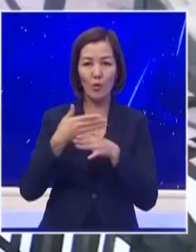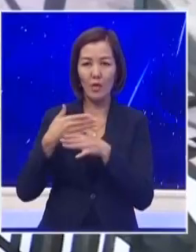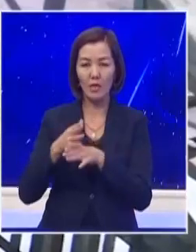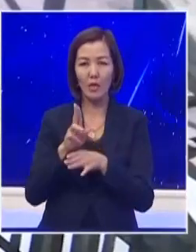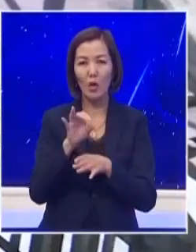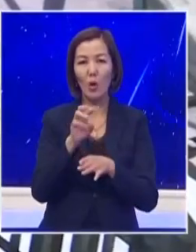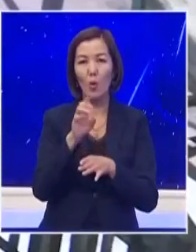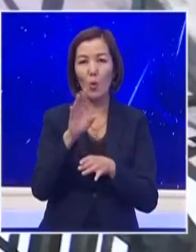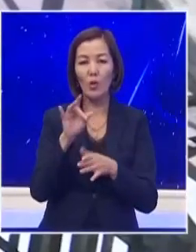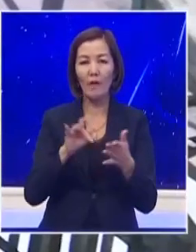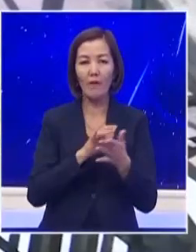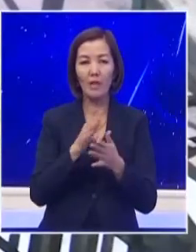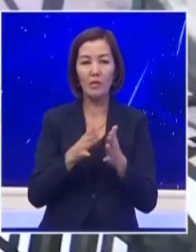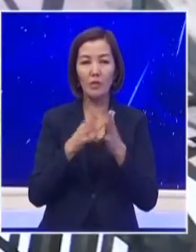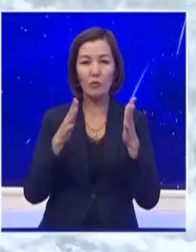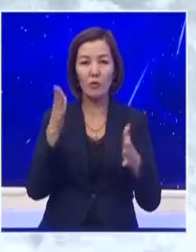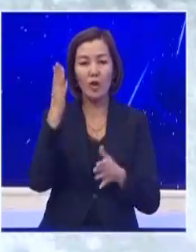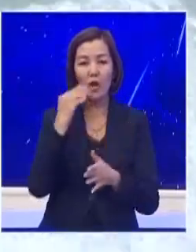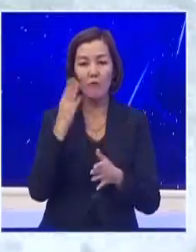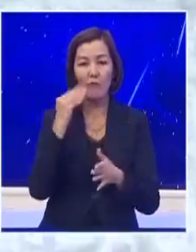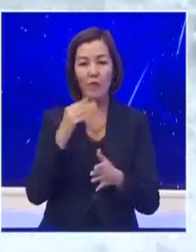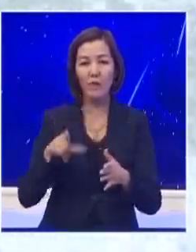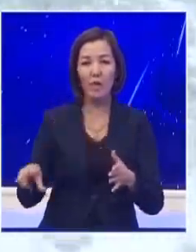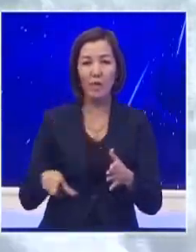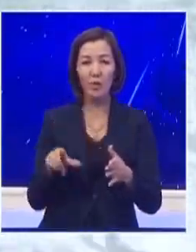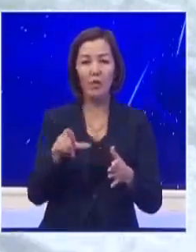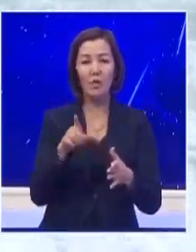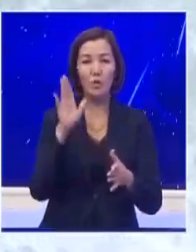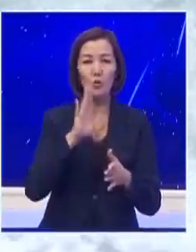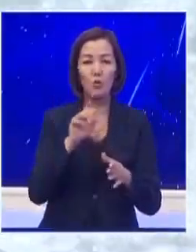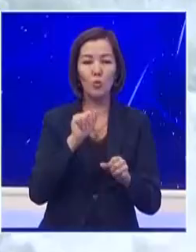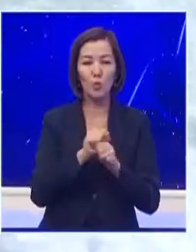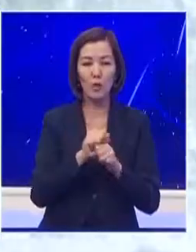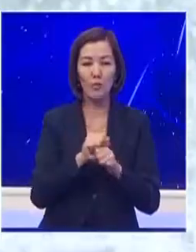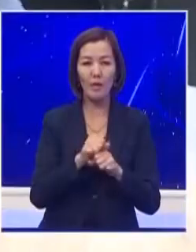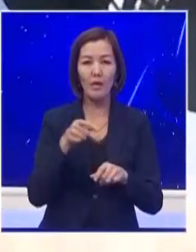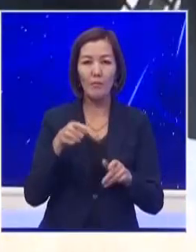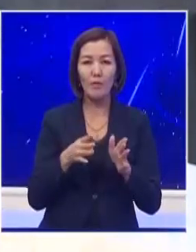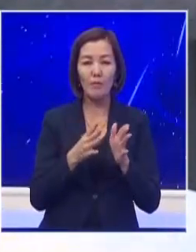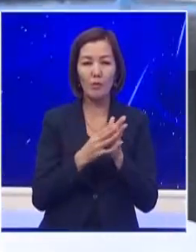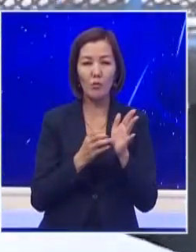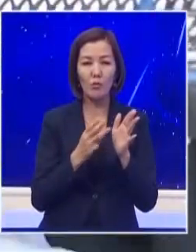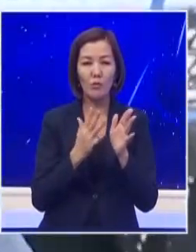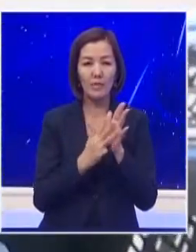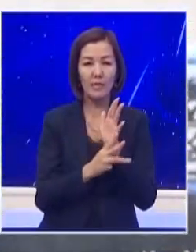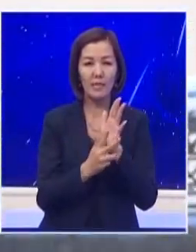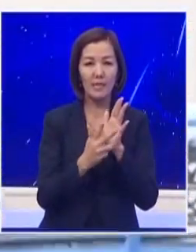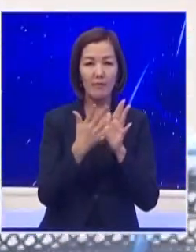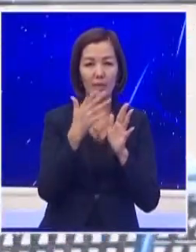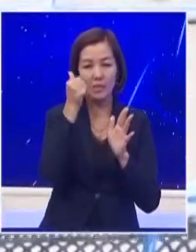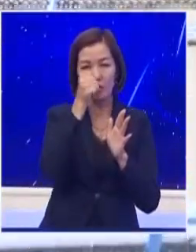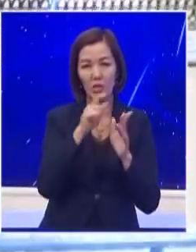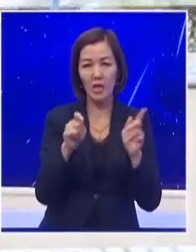Дінмұхамед Қонаев атындағы Үлкен Алматы каналының бас су алу торабы 1985 жылы қолданысқа